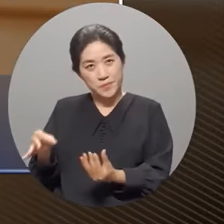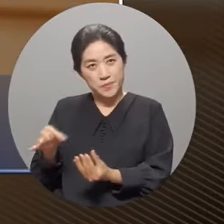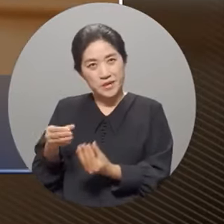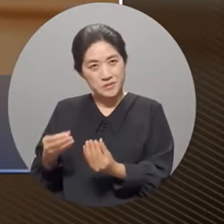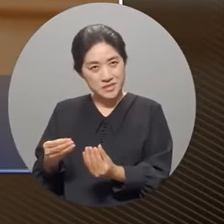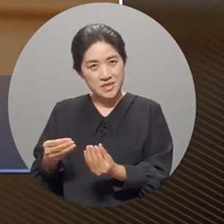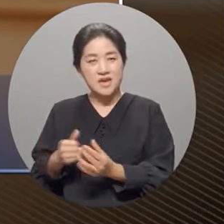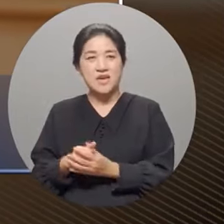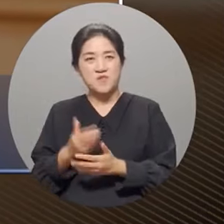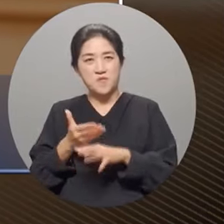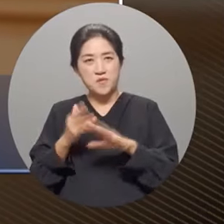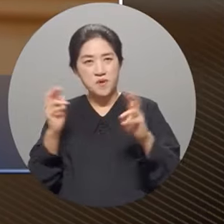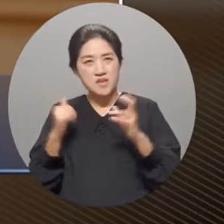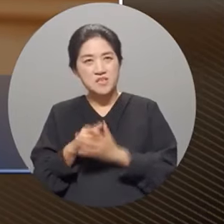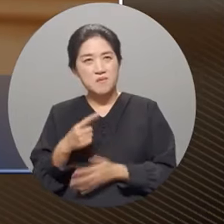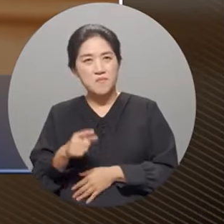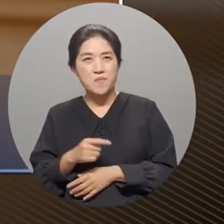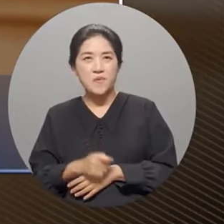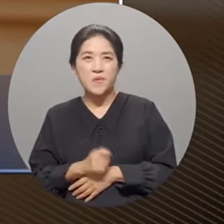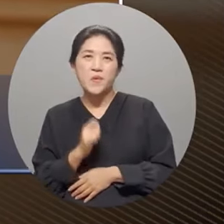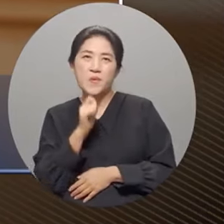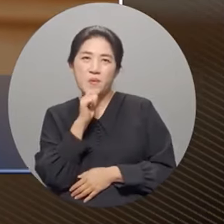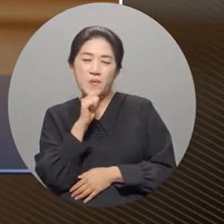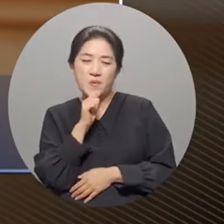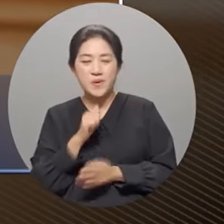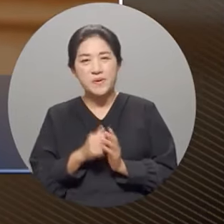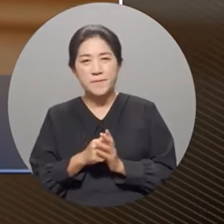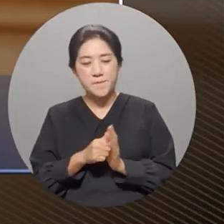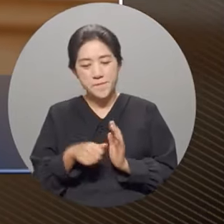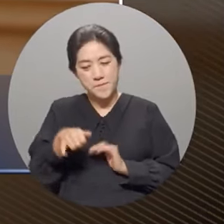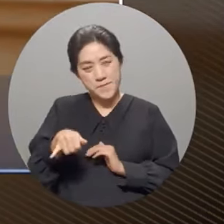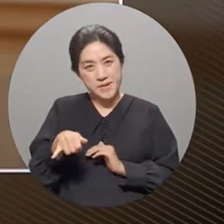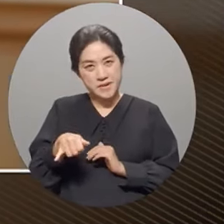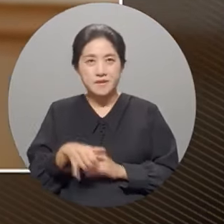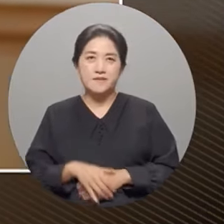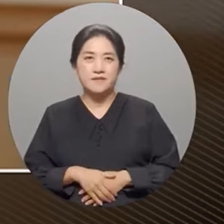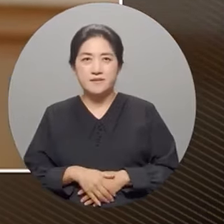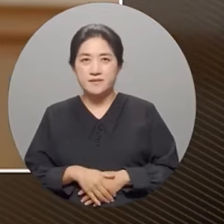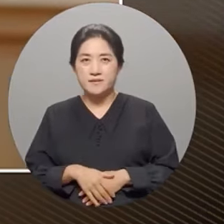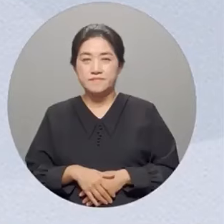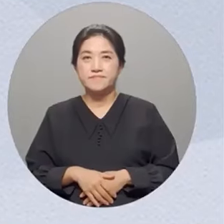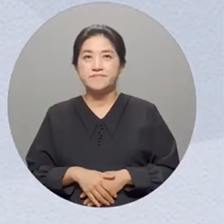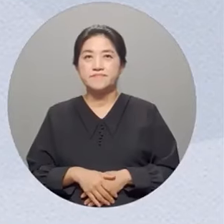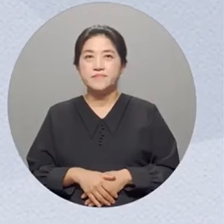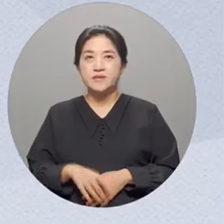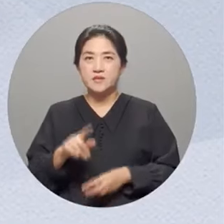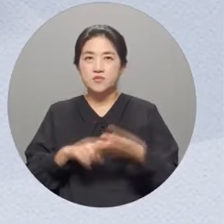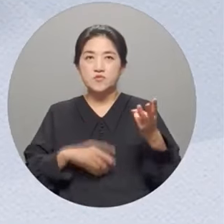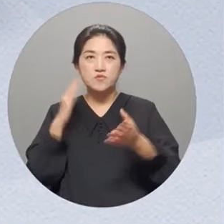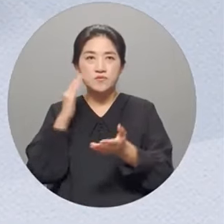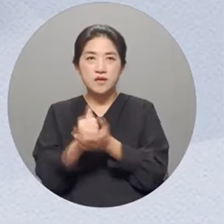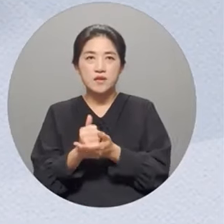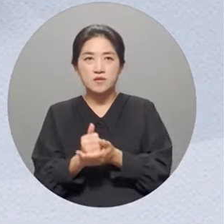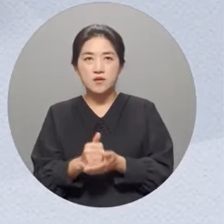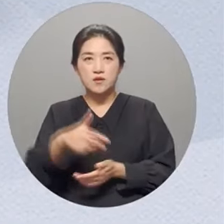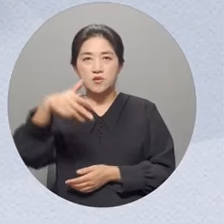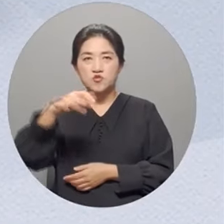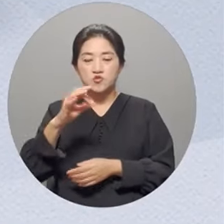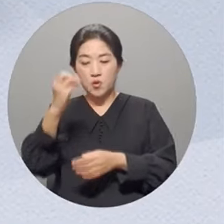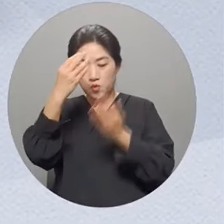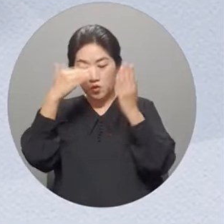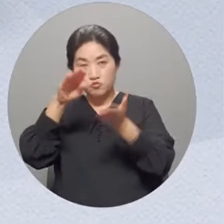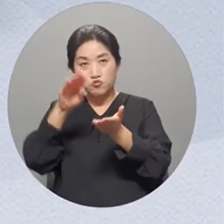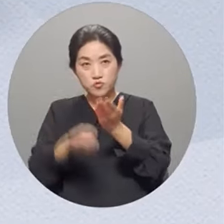네네 외국 회사 그 뭐 조만한 백이죠 후인